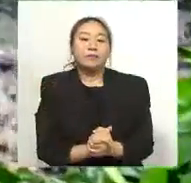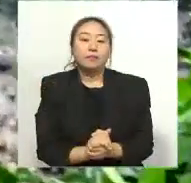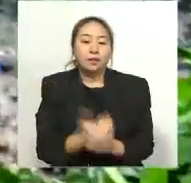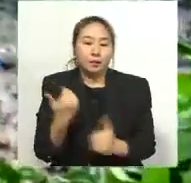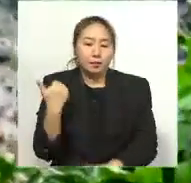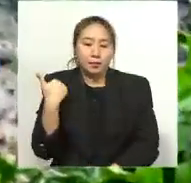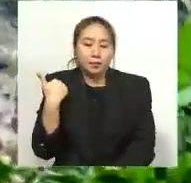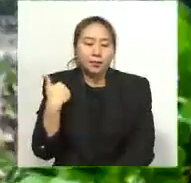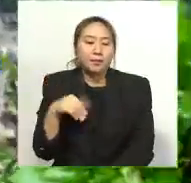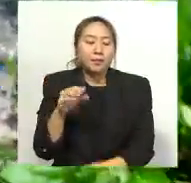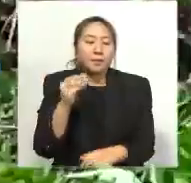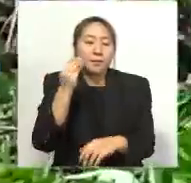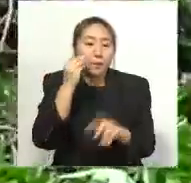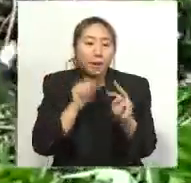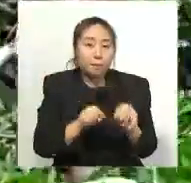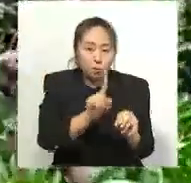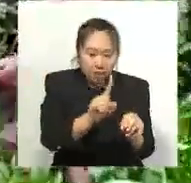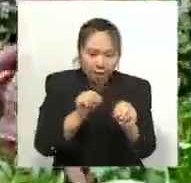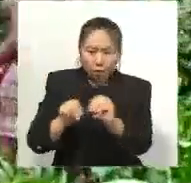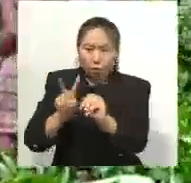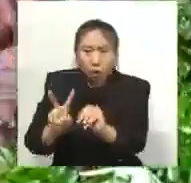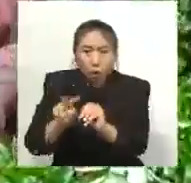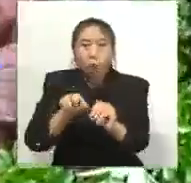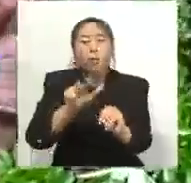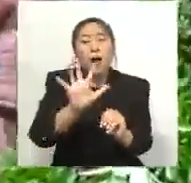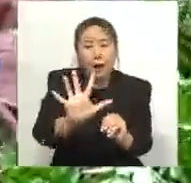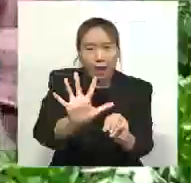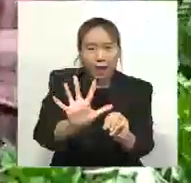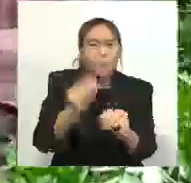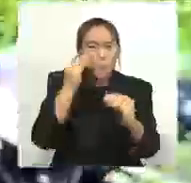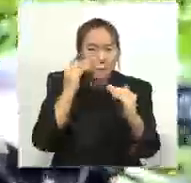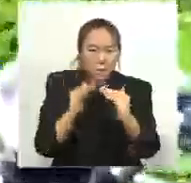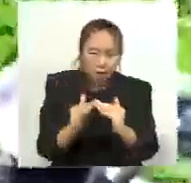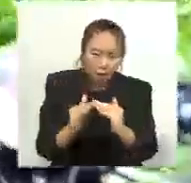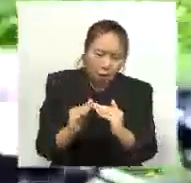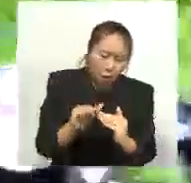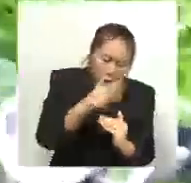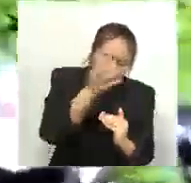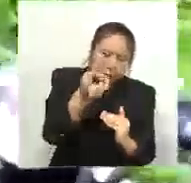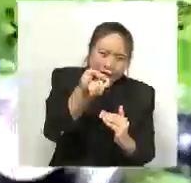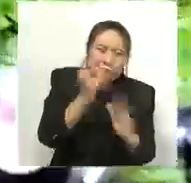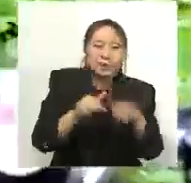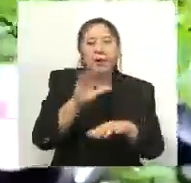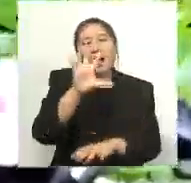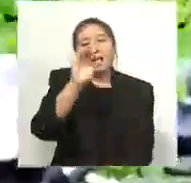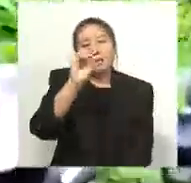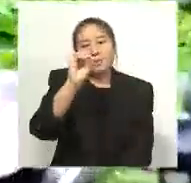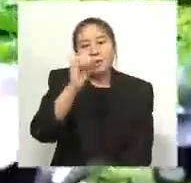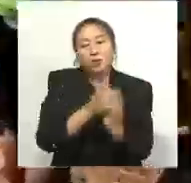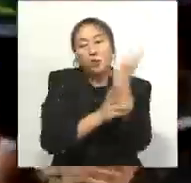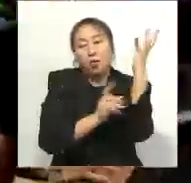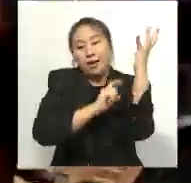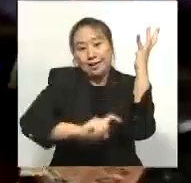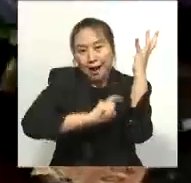ยมีอยู่3หมู่บ้านก็คือหมู่ที่1หมู่2แล้วก็หมู่ที่5บ้านเรือนได้รับความเสียหายบางส่วนประมาณ50หลังและต้นยาง